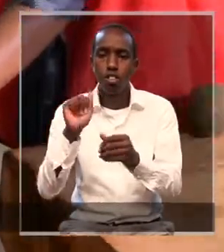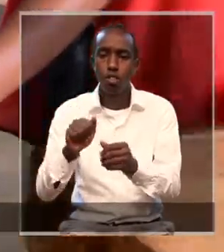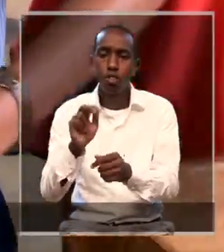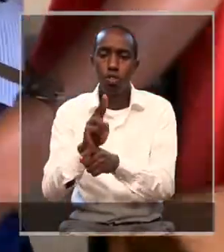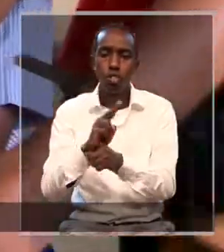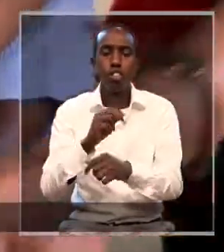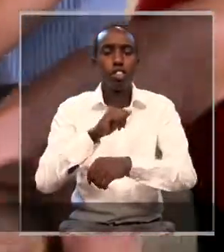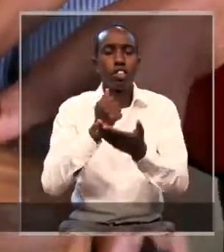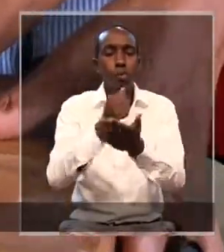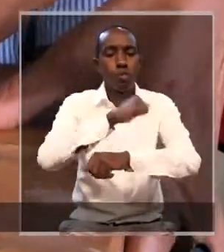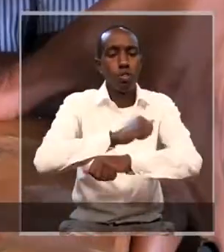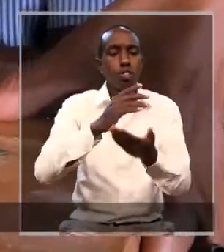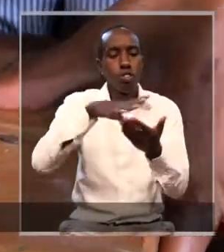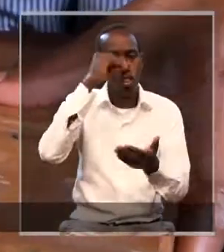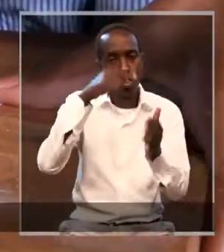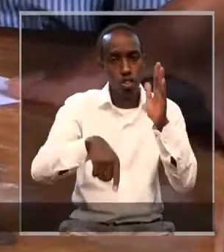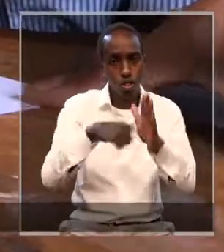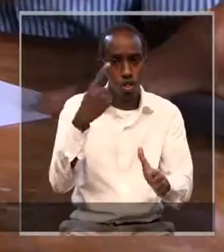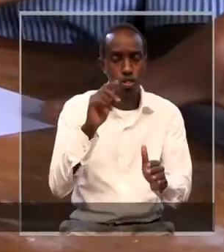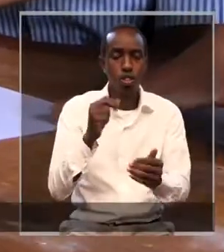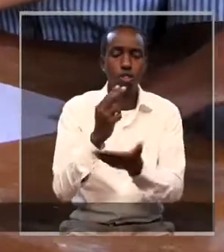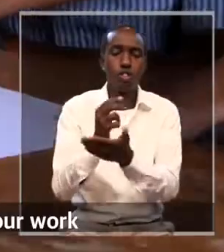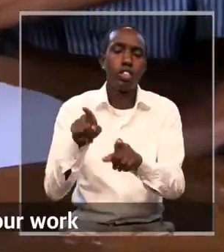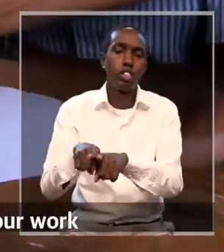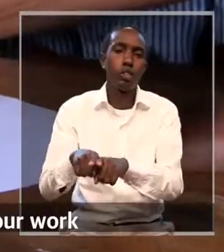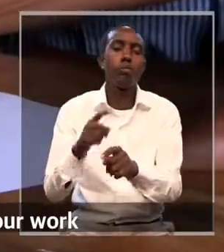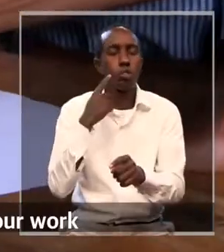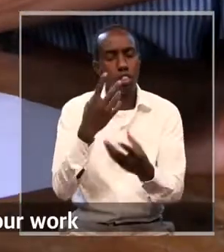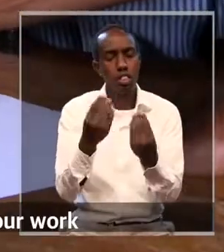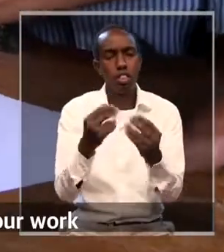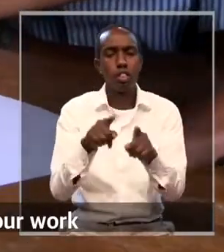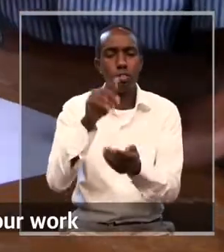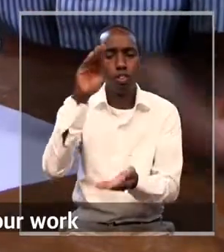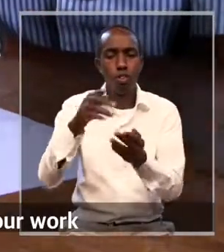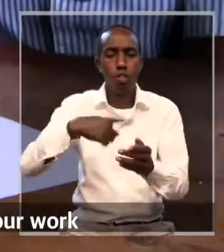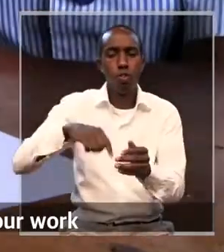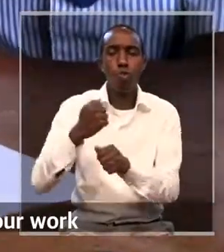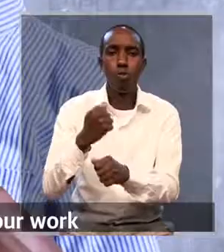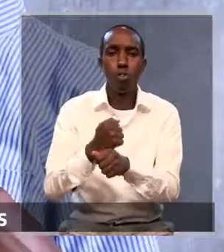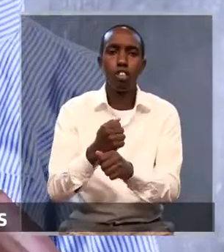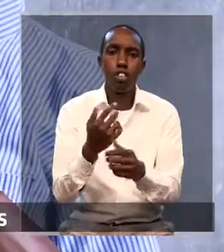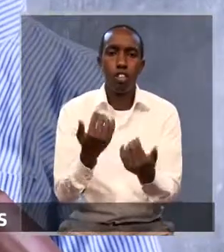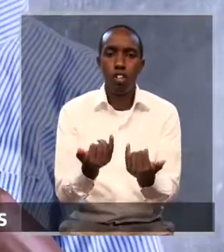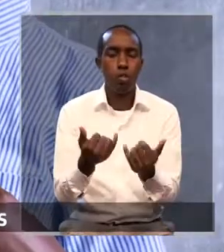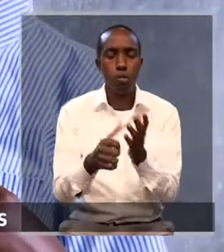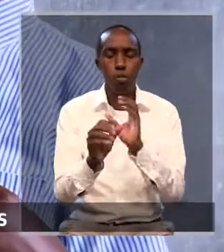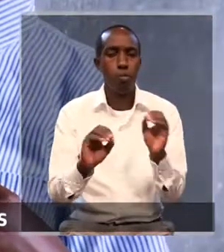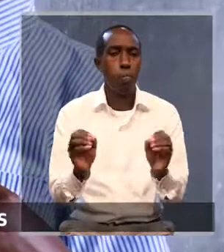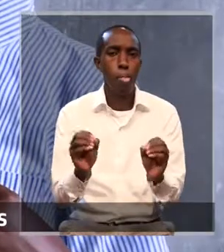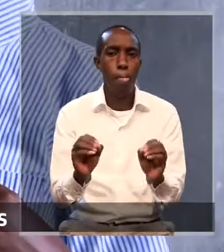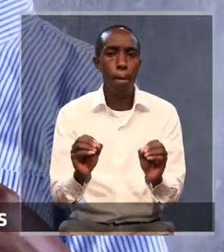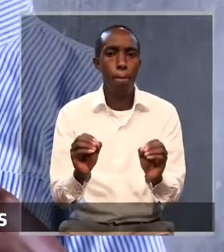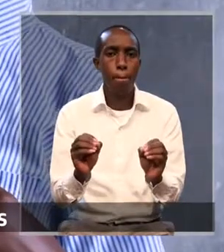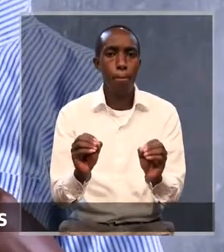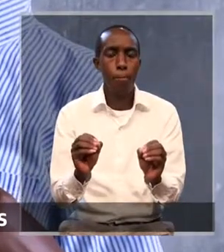twakoresha kugira ngo abana batsinze uko bajya dukoresha imfashanyigisho. Natwe twasanze rero bitworoheye kandi bitugabanyije akazi. Ubu ngubu nta kibazo dufite,